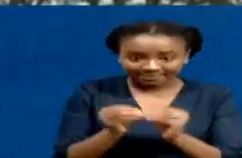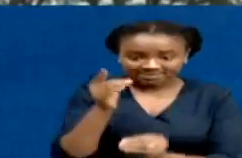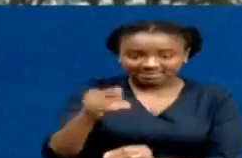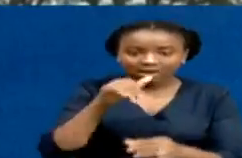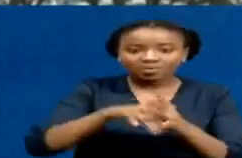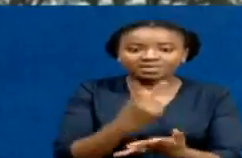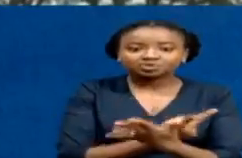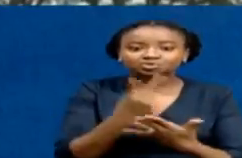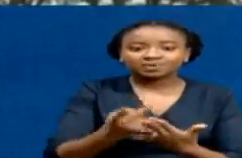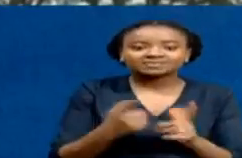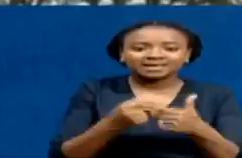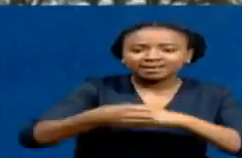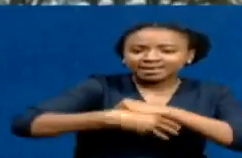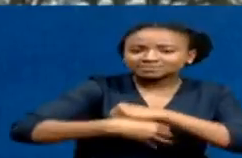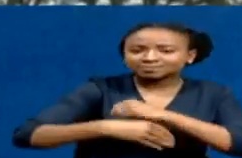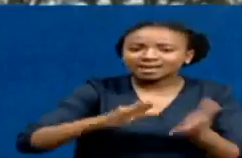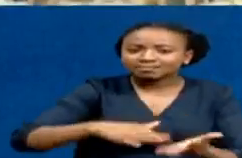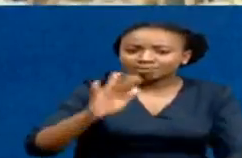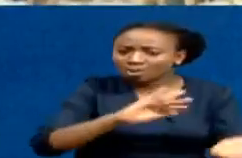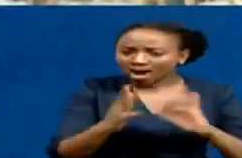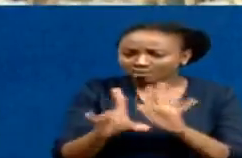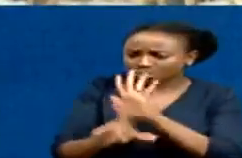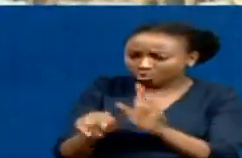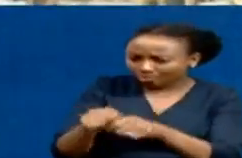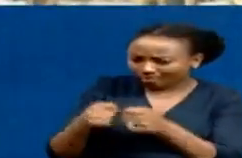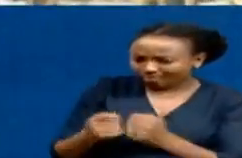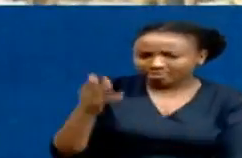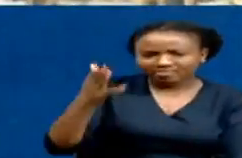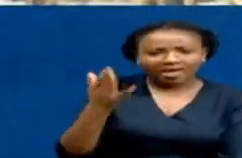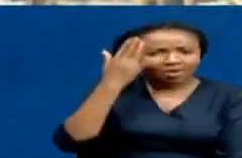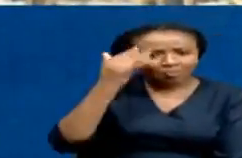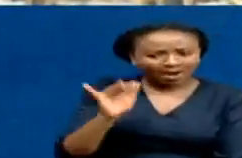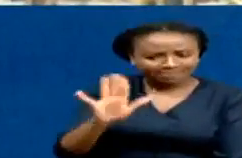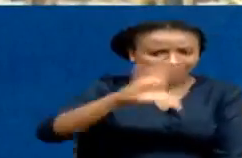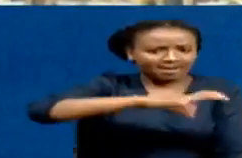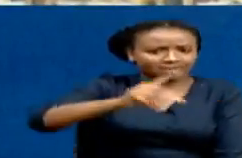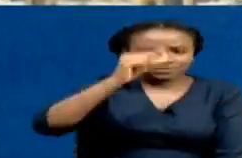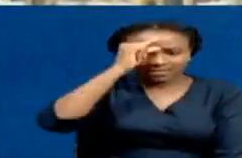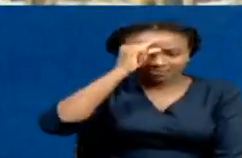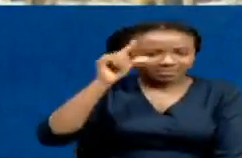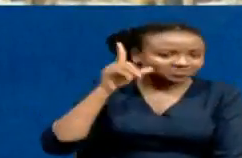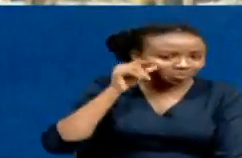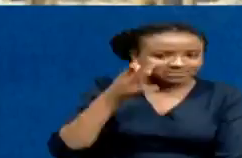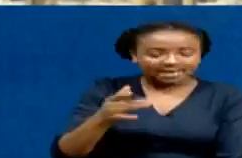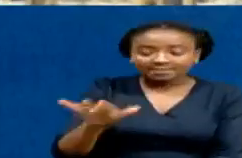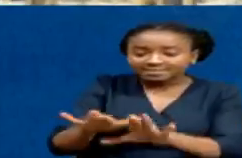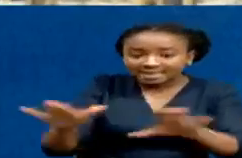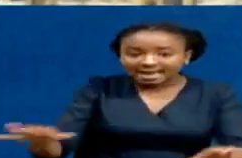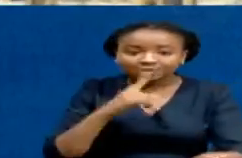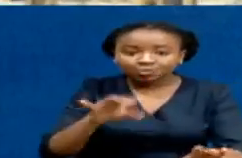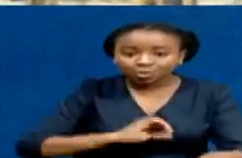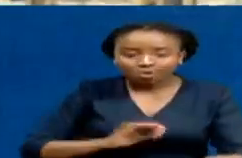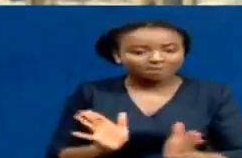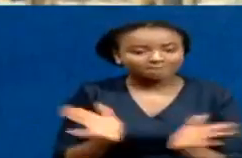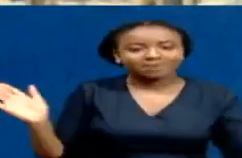ya majuma mawili ili kufafanua zaidi ukiukaji wa sheria unayodaiwa kutekelezwa na serikali ya kaunti, kwani ardhi hii ni ya umma. Katibu